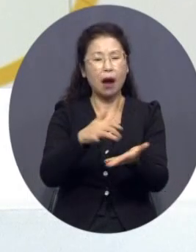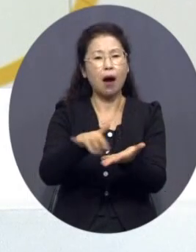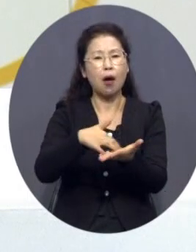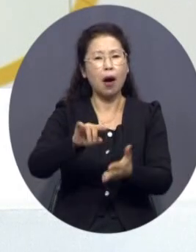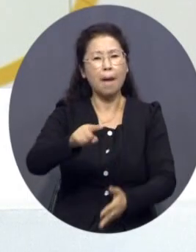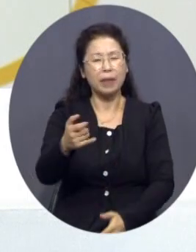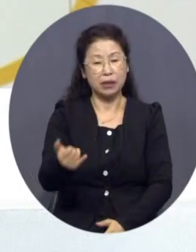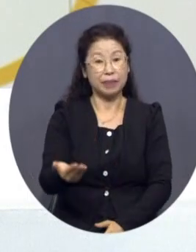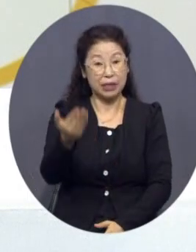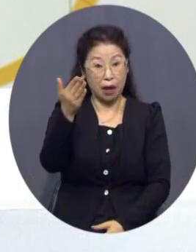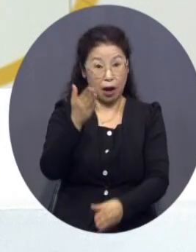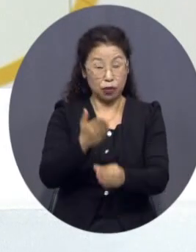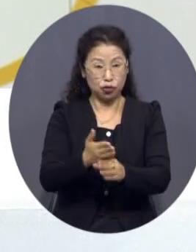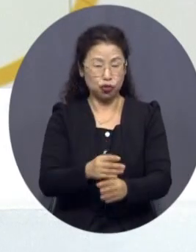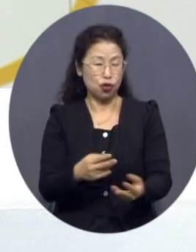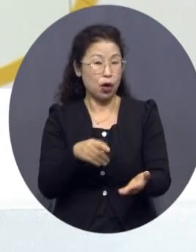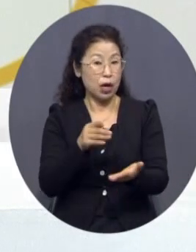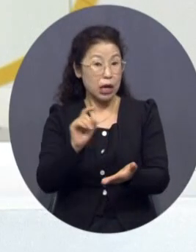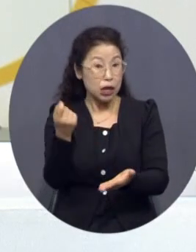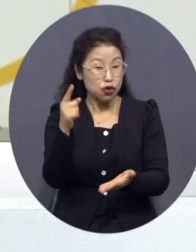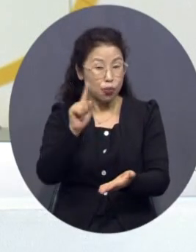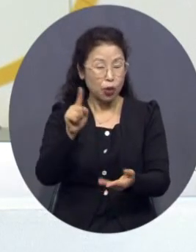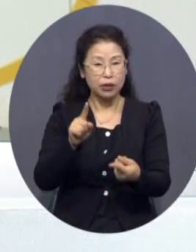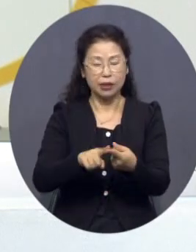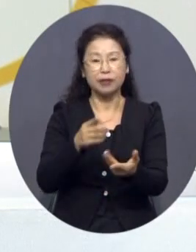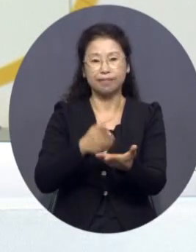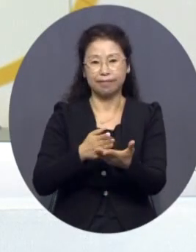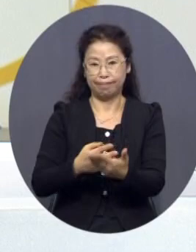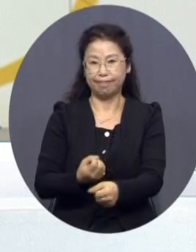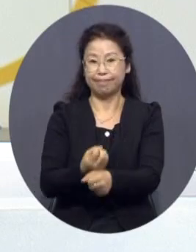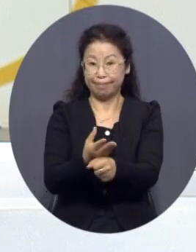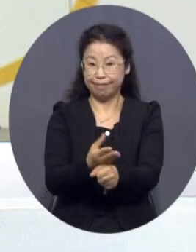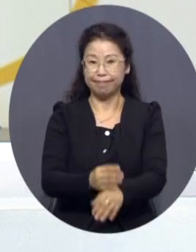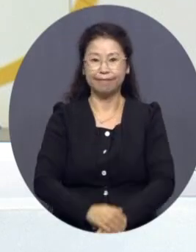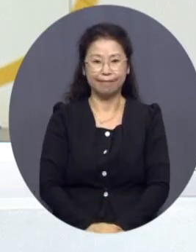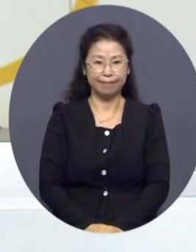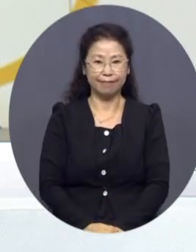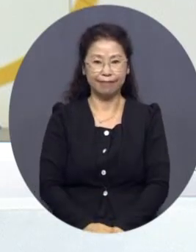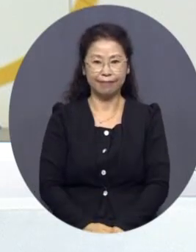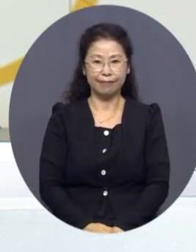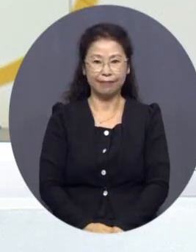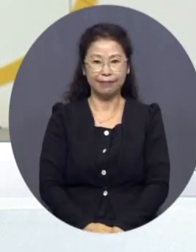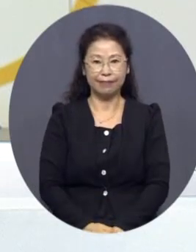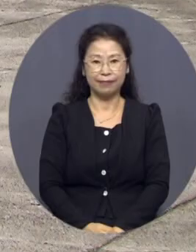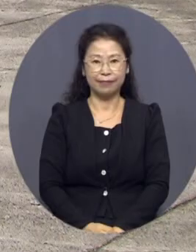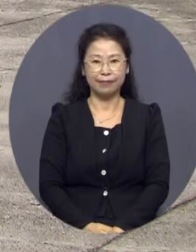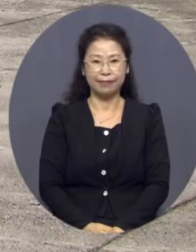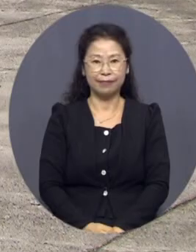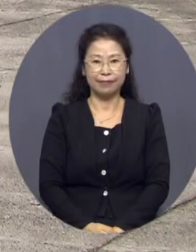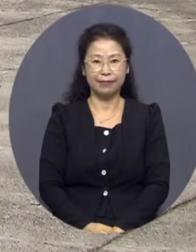명에 이르는데 어찌된 일인지 이따금 기자가 취재했습니다.